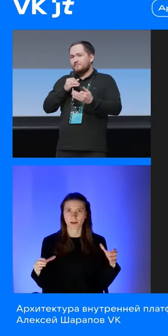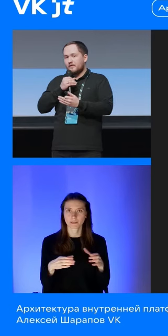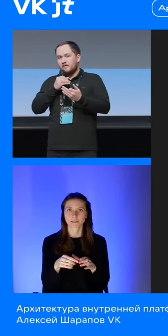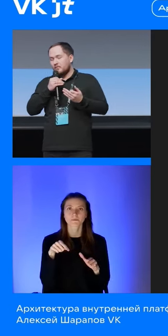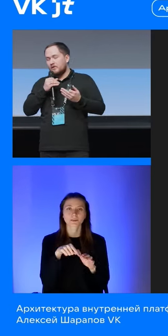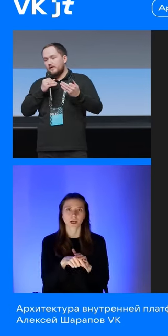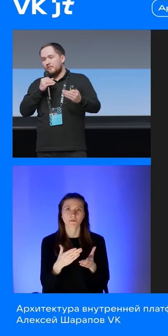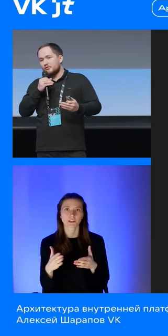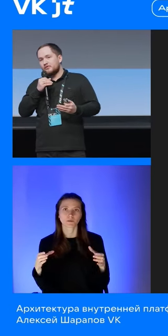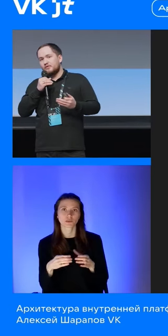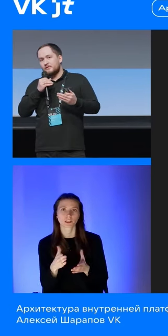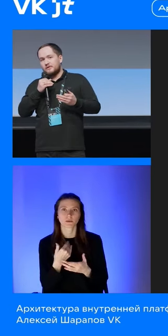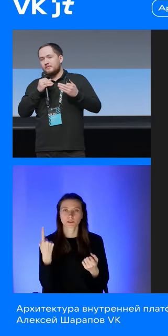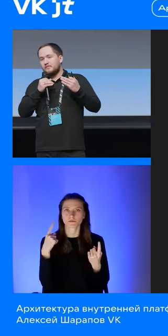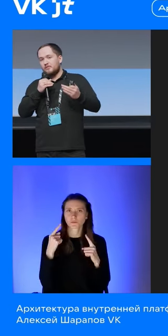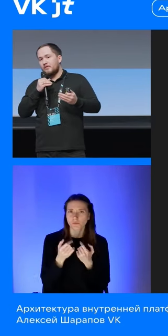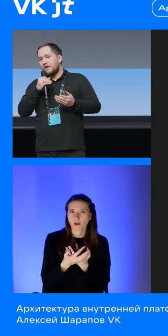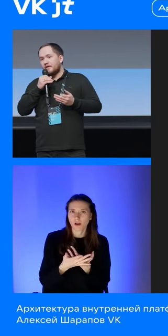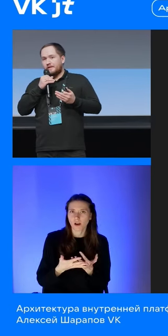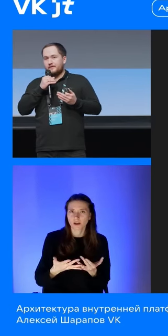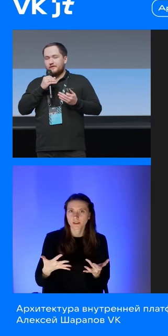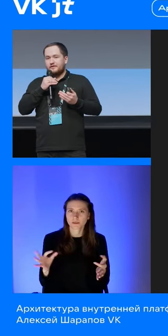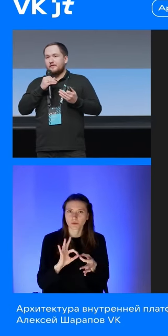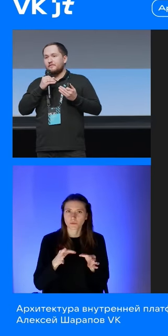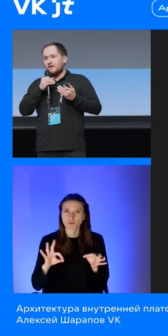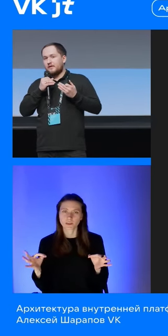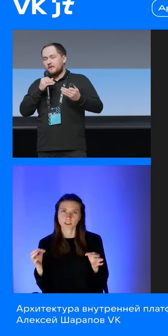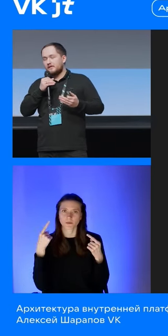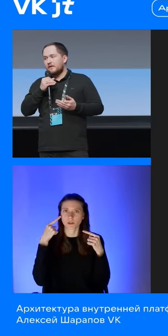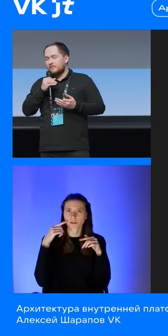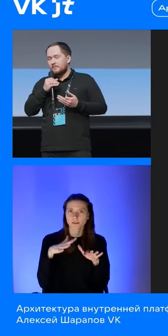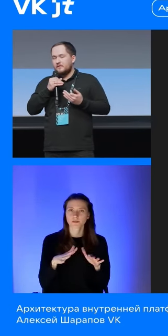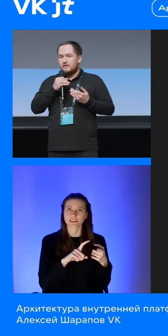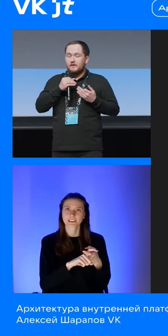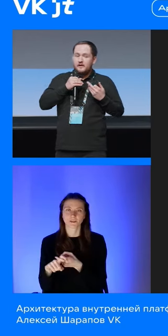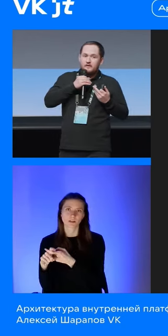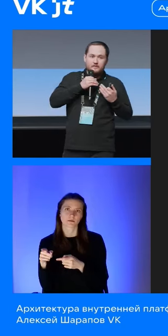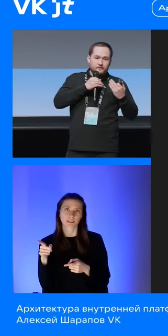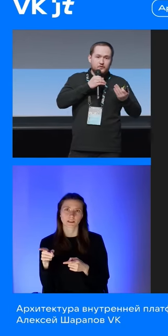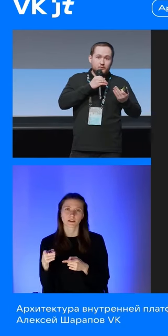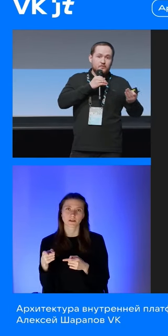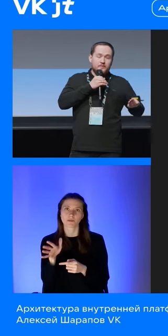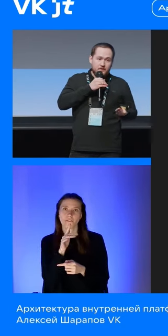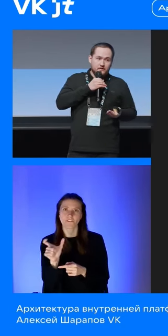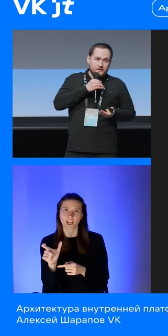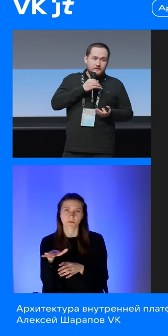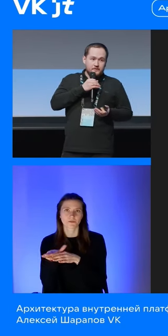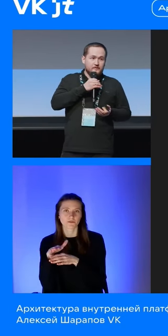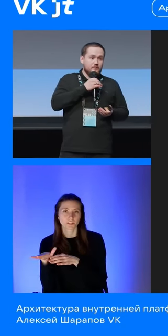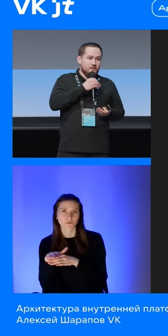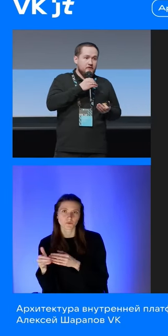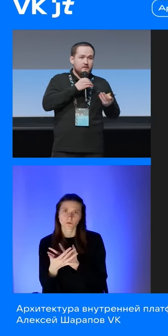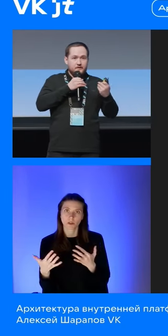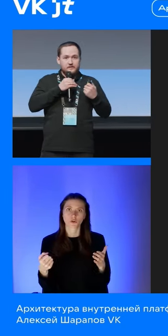всеми буквально там от цдо там до каких-то решений формата Run инфраструктурными проектами